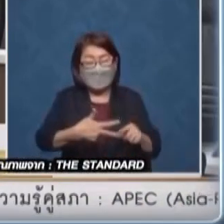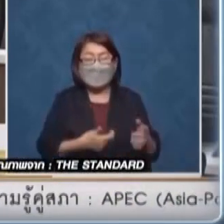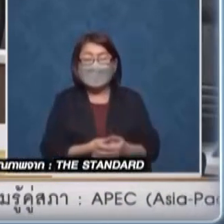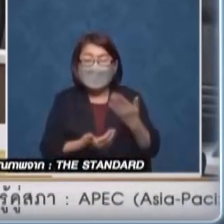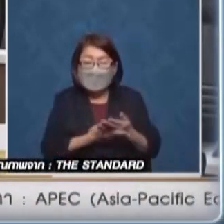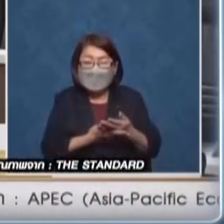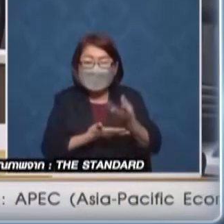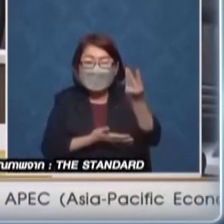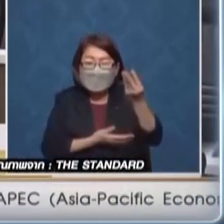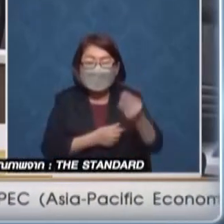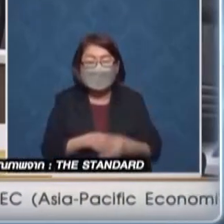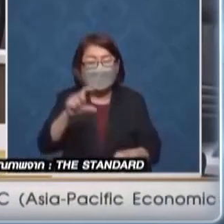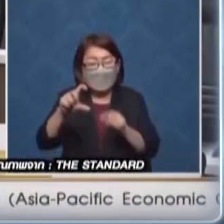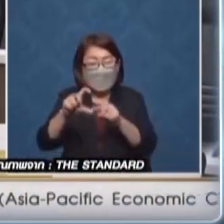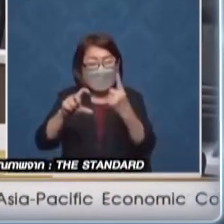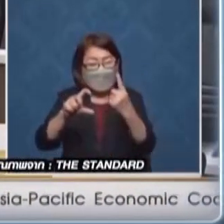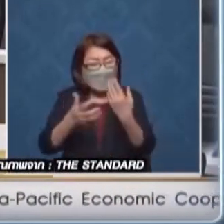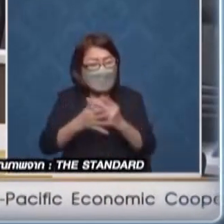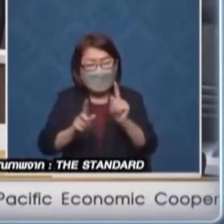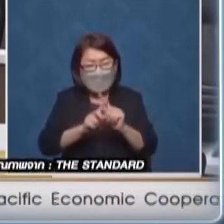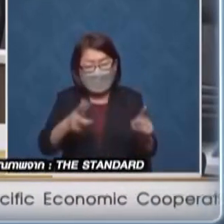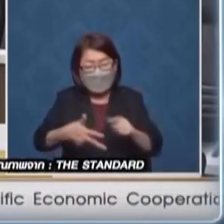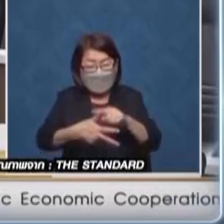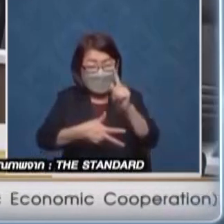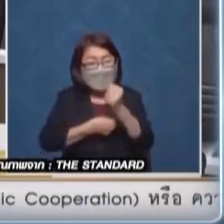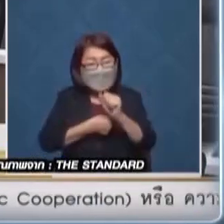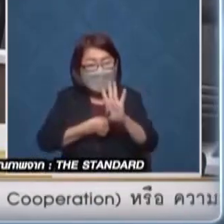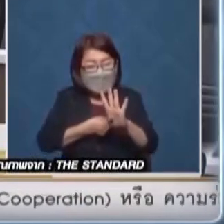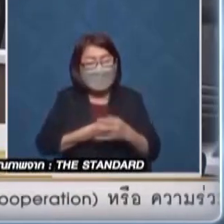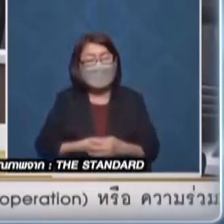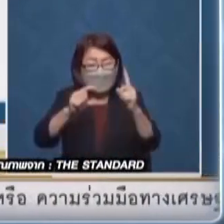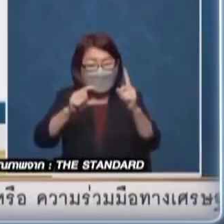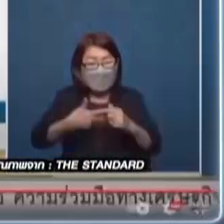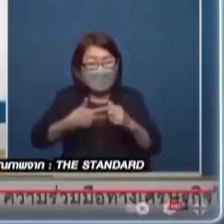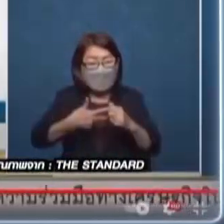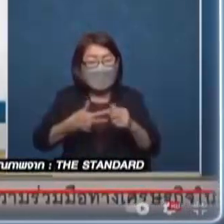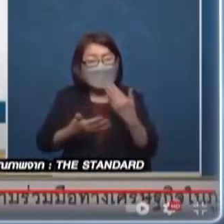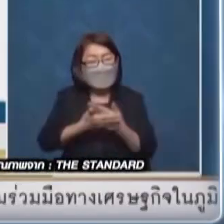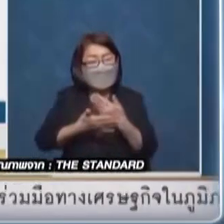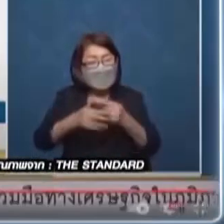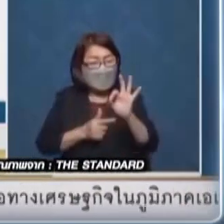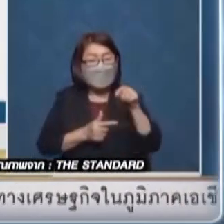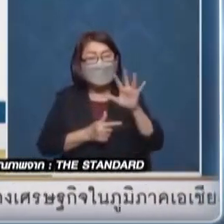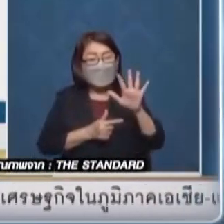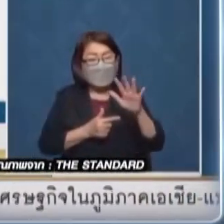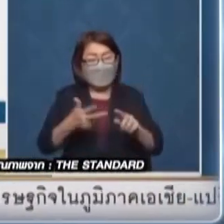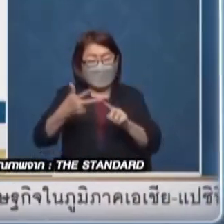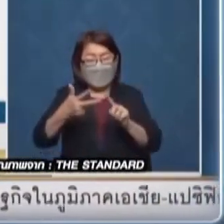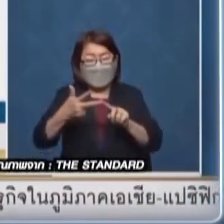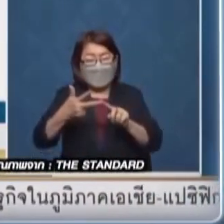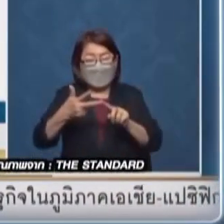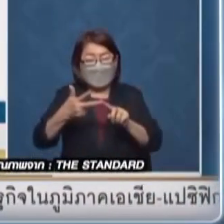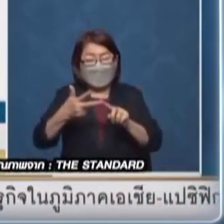1,603 ล้านบาทเงินจำนวนนี้ก็ไปถามไปอยู่กับใคร ทำไมท่านไม่อนุญาตตามความเป็นจริงของบริษัทเขา